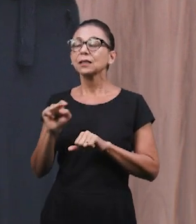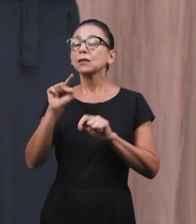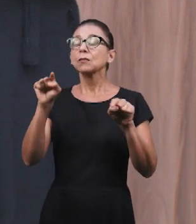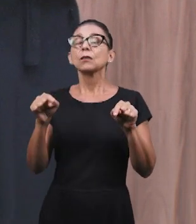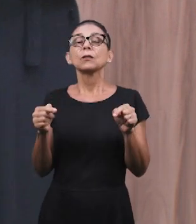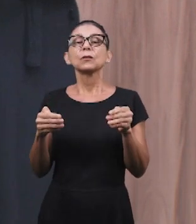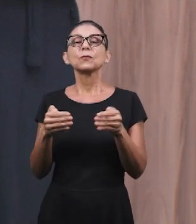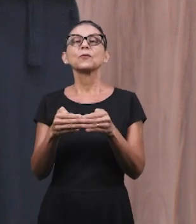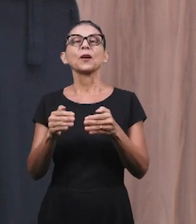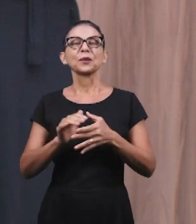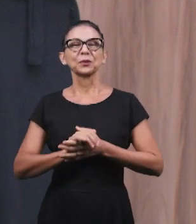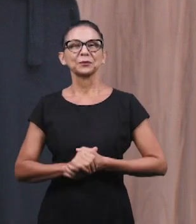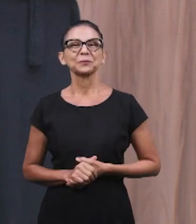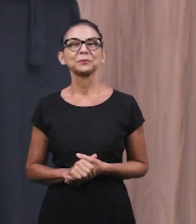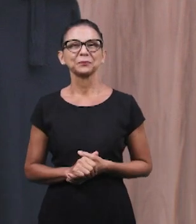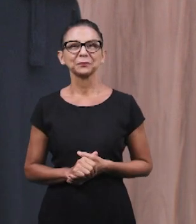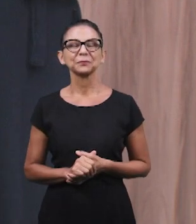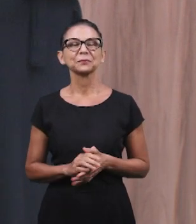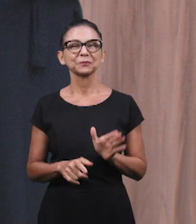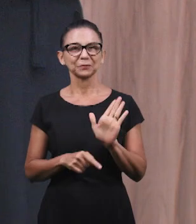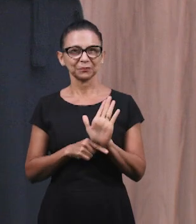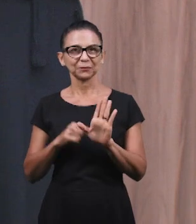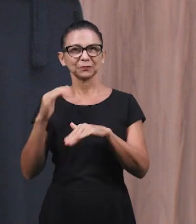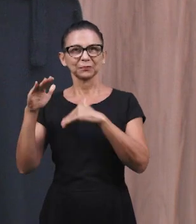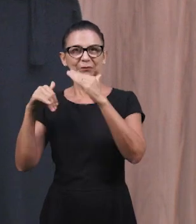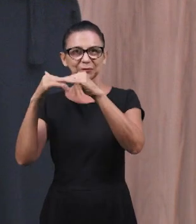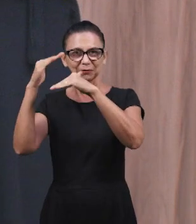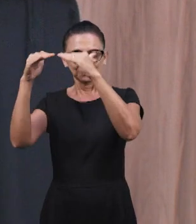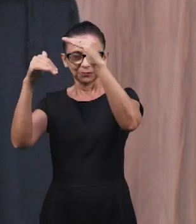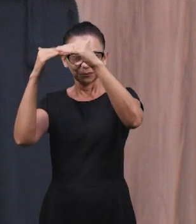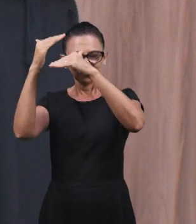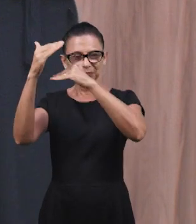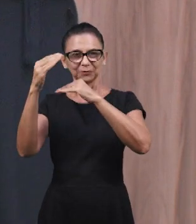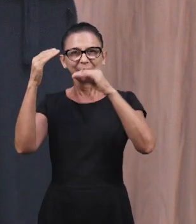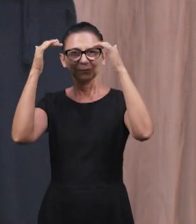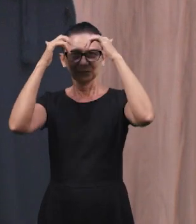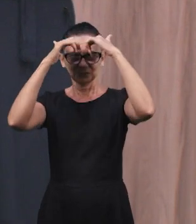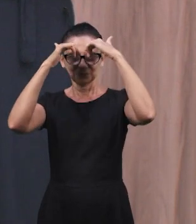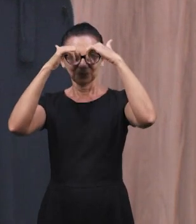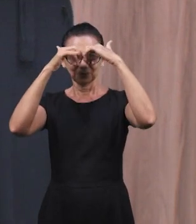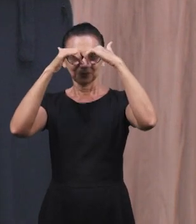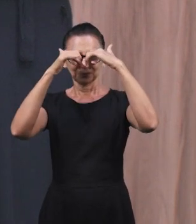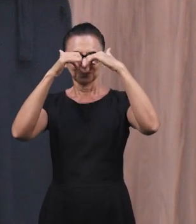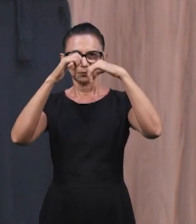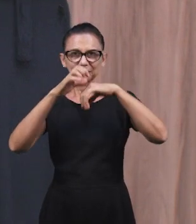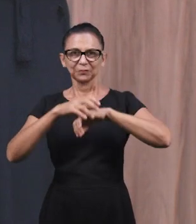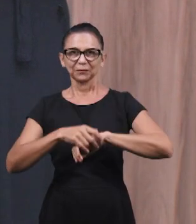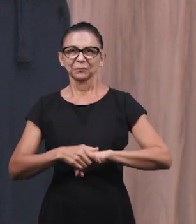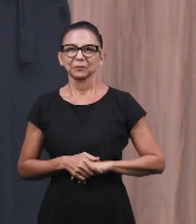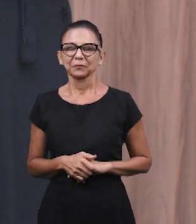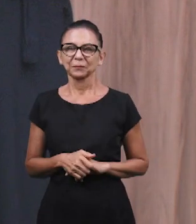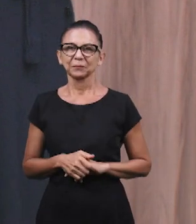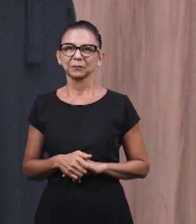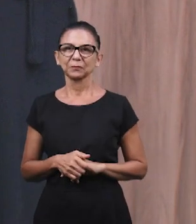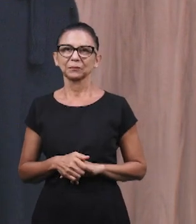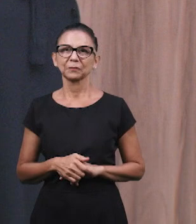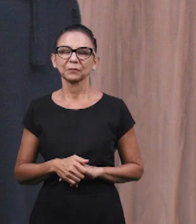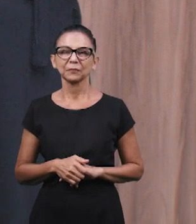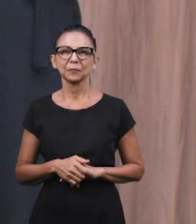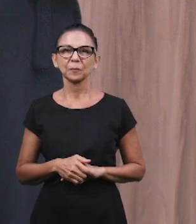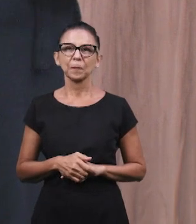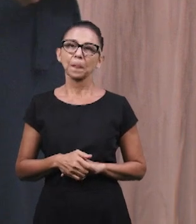les intérêts sur lesquels elle est focalisée. Cela va aider au développement de l'enfant et donner même des pistes